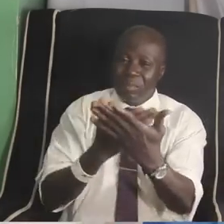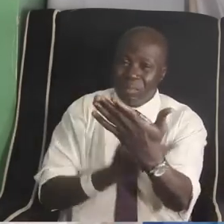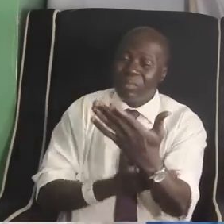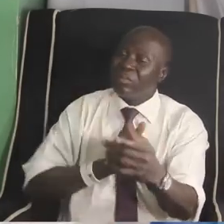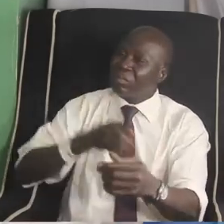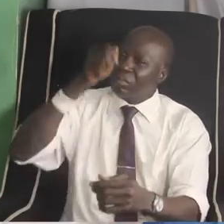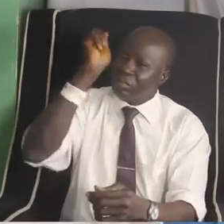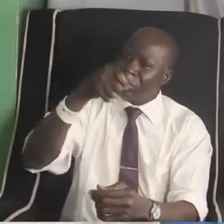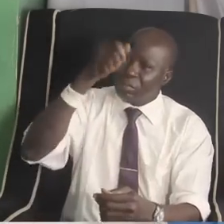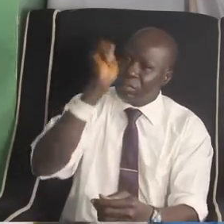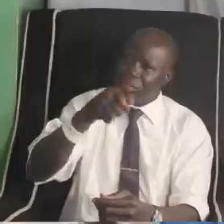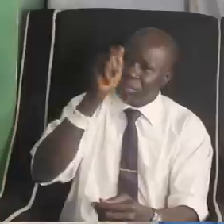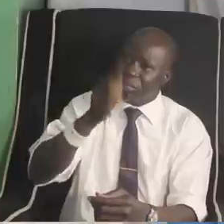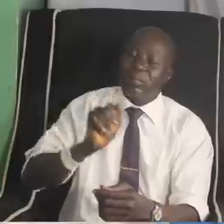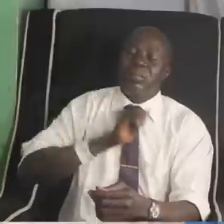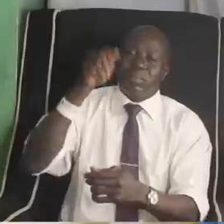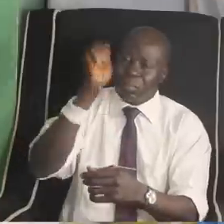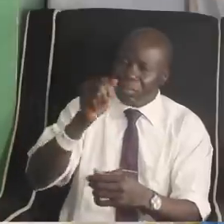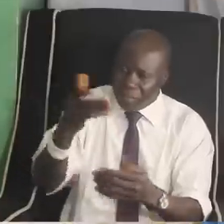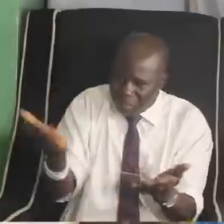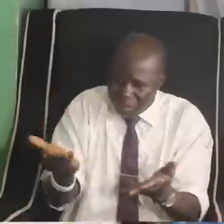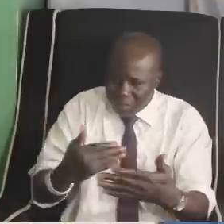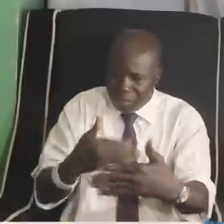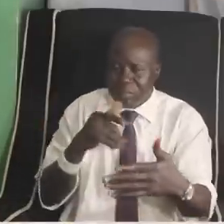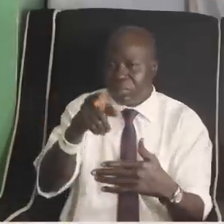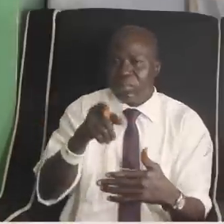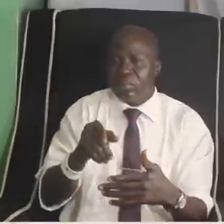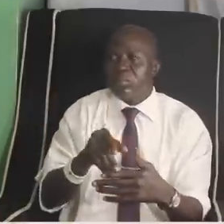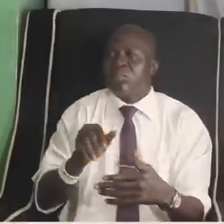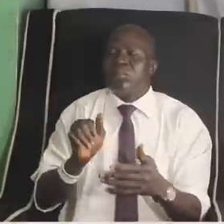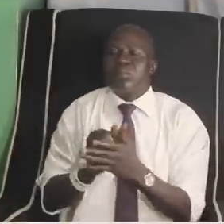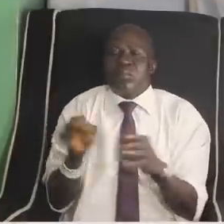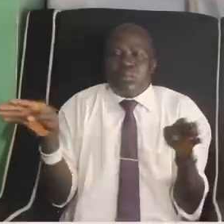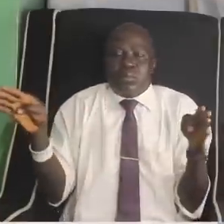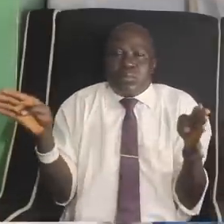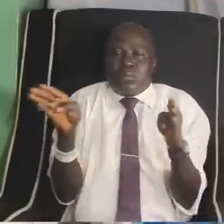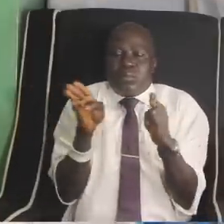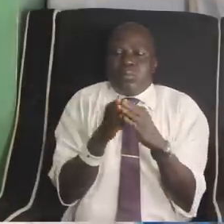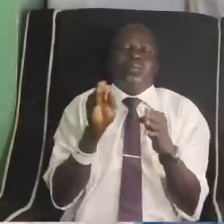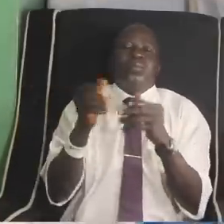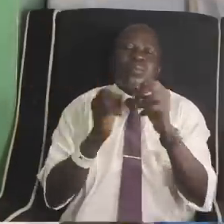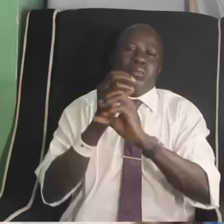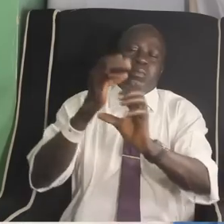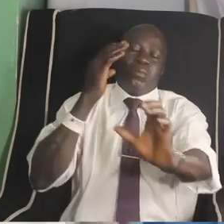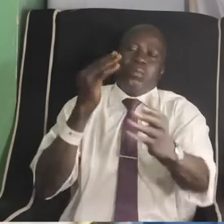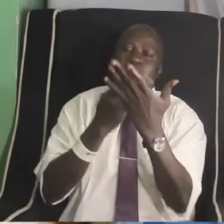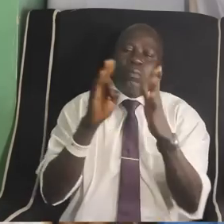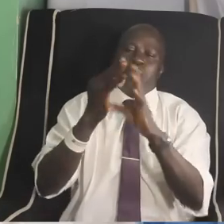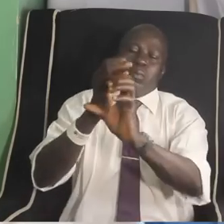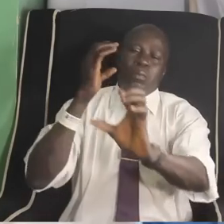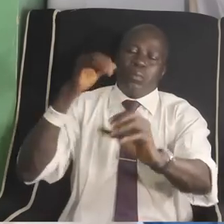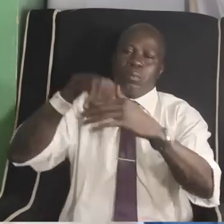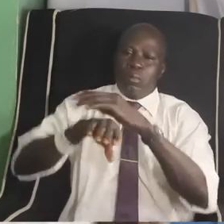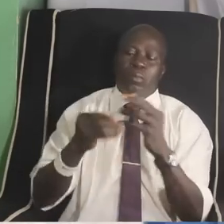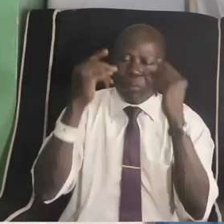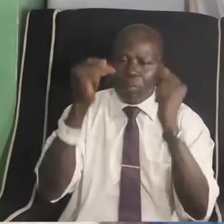Amen. Amen. Amen. Amen. Amen. Amen. Amen. Amen. Amen. Amen. Amen. Amen. Amen. Amen. Amen. Amen. Amen. Amen. Amen. Amen. Amen. Amen. Amen. Amen. Amen. Amen. Amen. Amen. Amen. Amen. Amen. Amen. Amen. Amen. Amen.